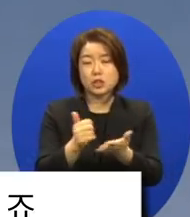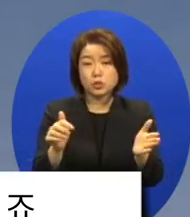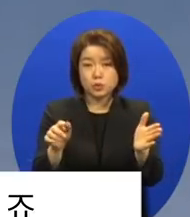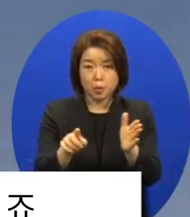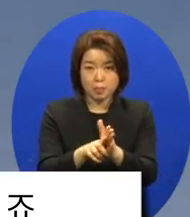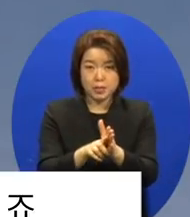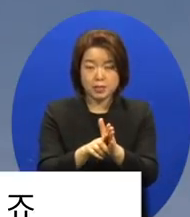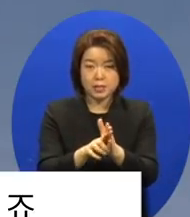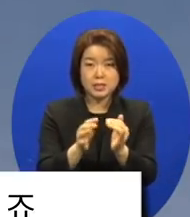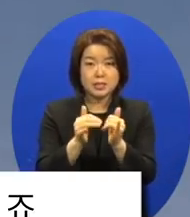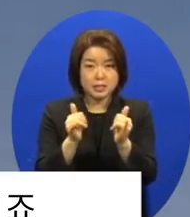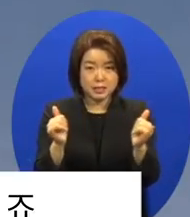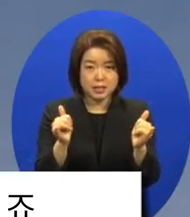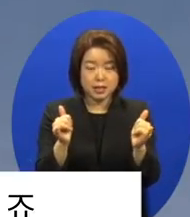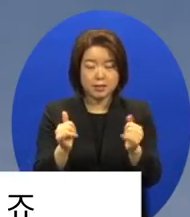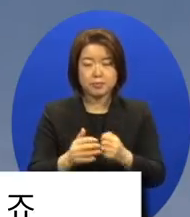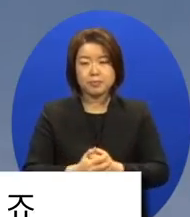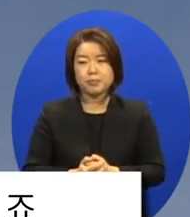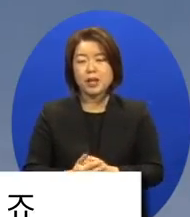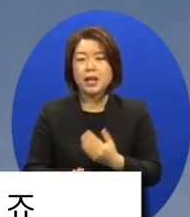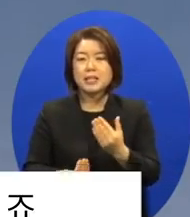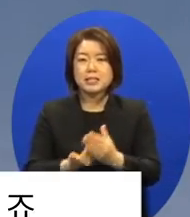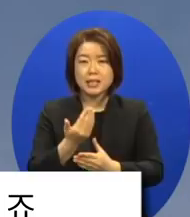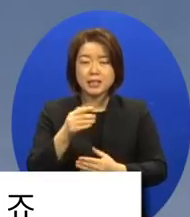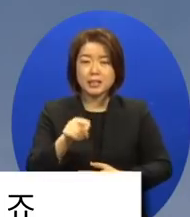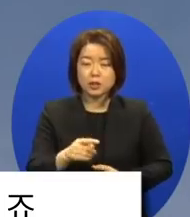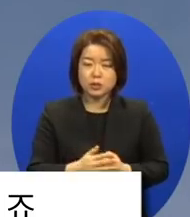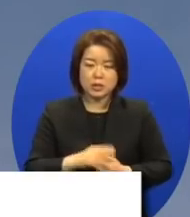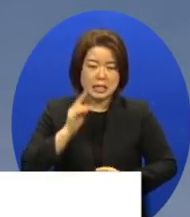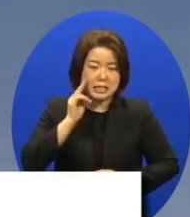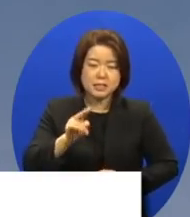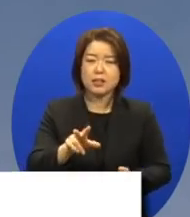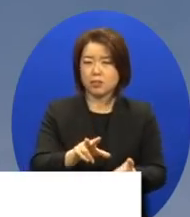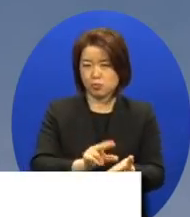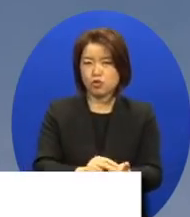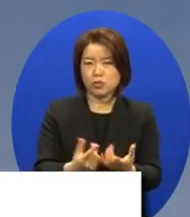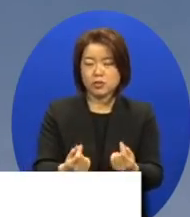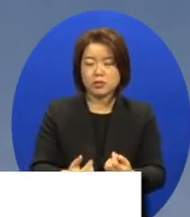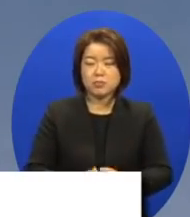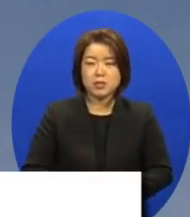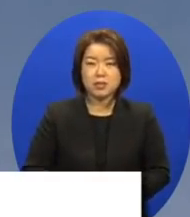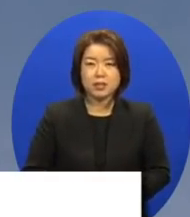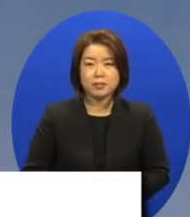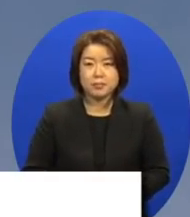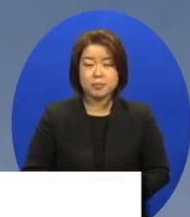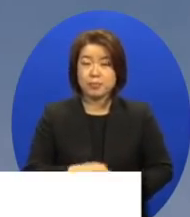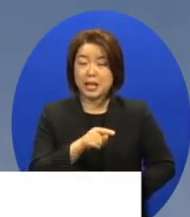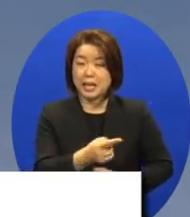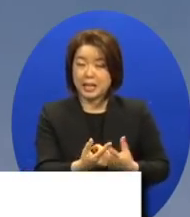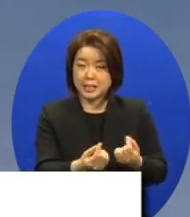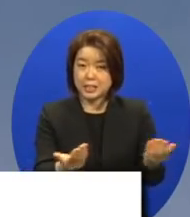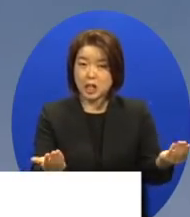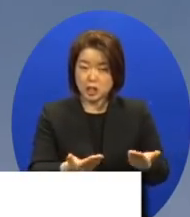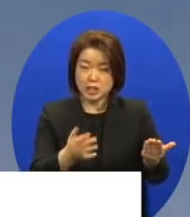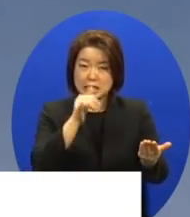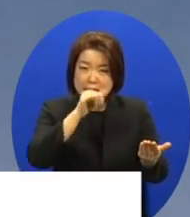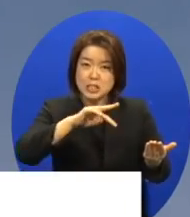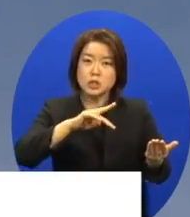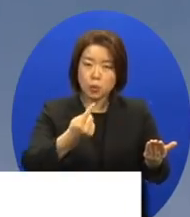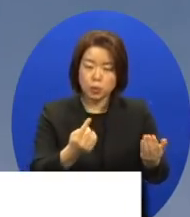사람이 배우자가 생긴 것은 심각한 문제죠 자 이런 일이 있다 하더라도